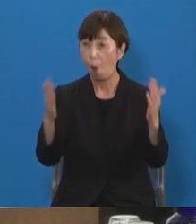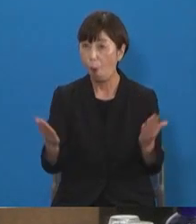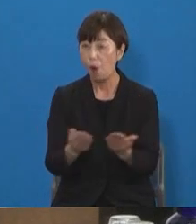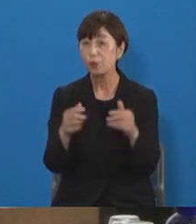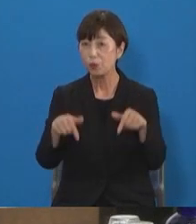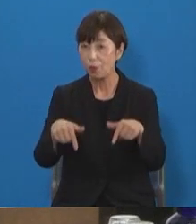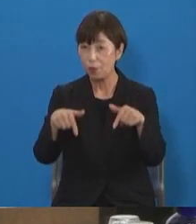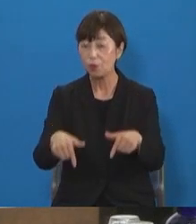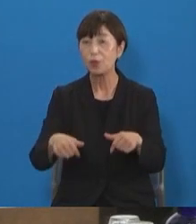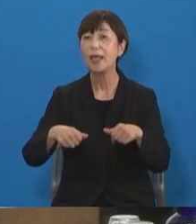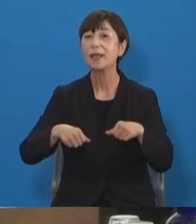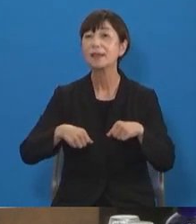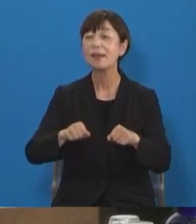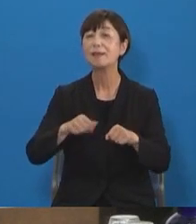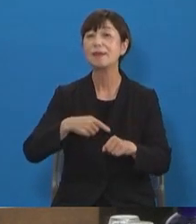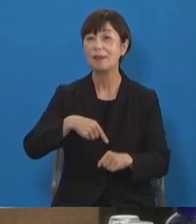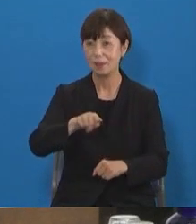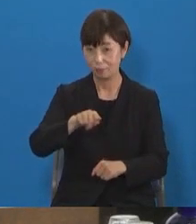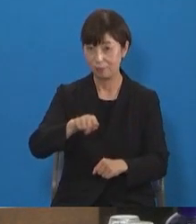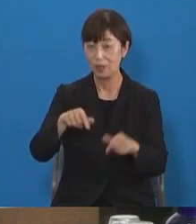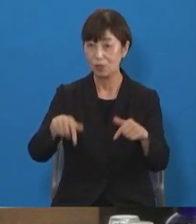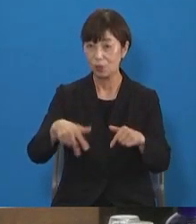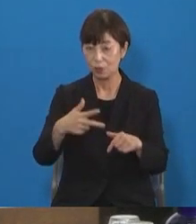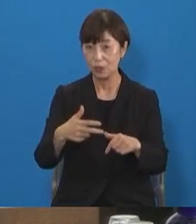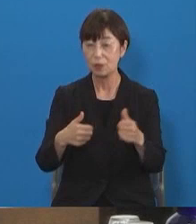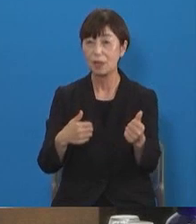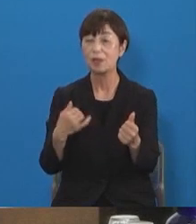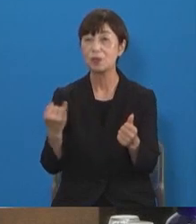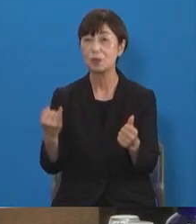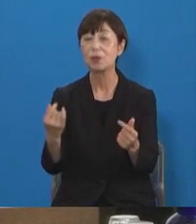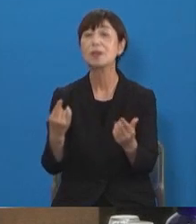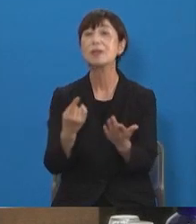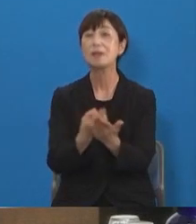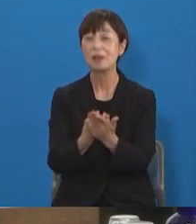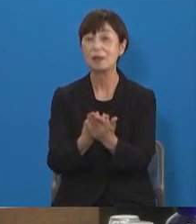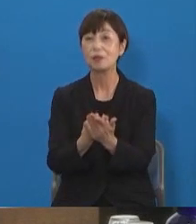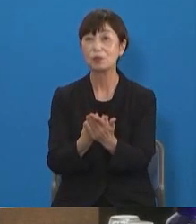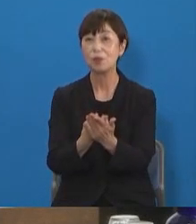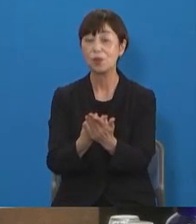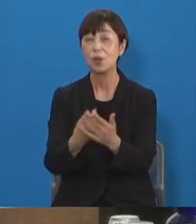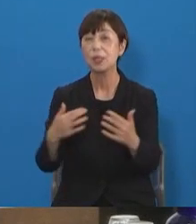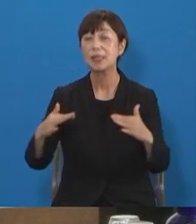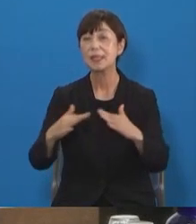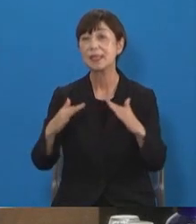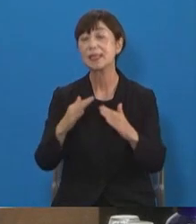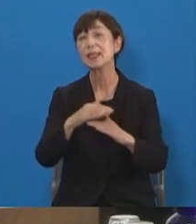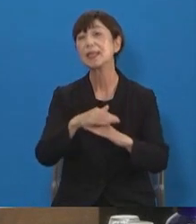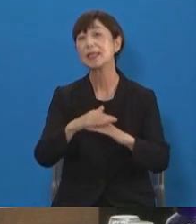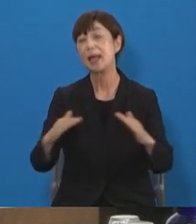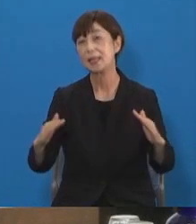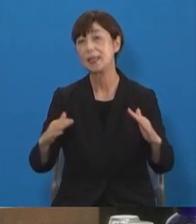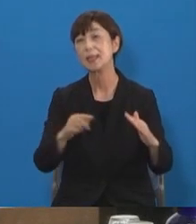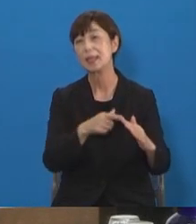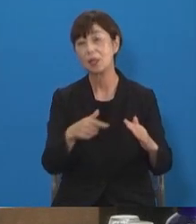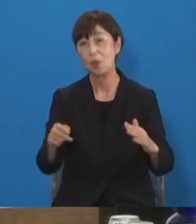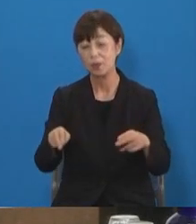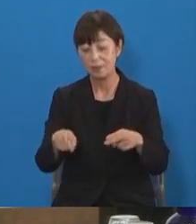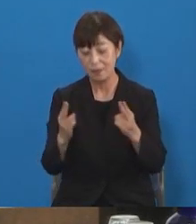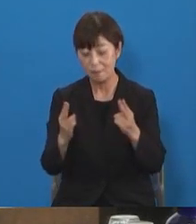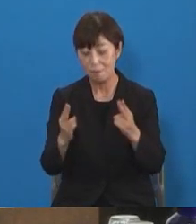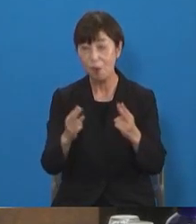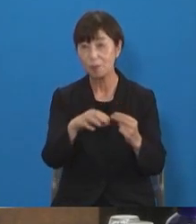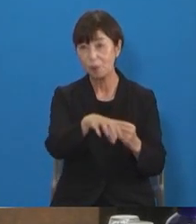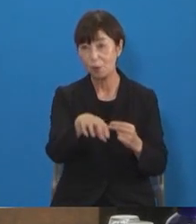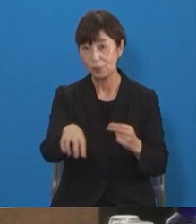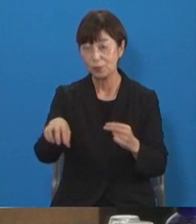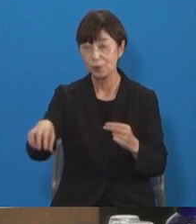進してまいります。また、京都市男女共同参画推進審議会など、これまでから各専門分野の知見